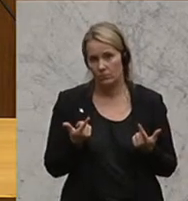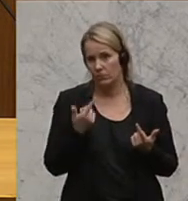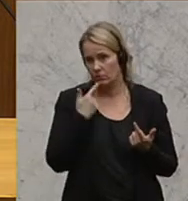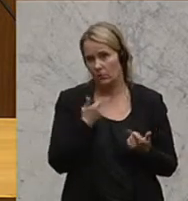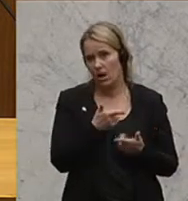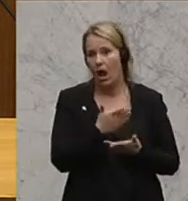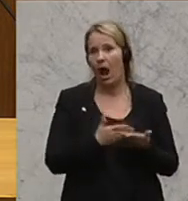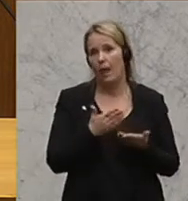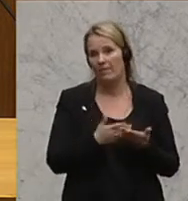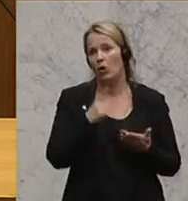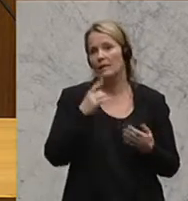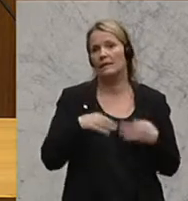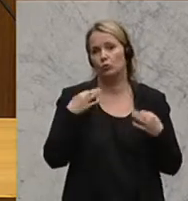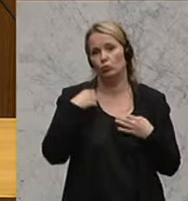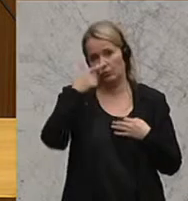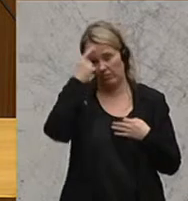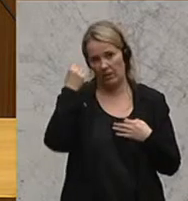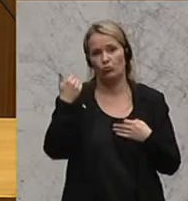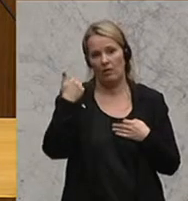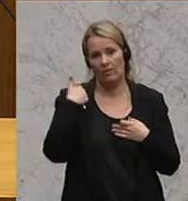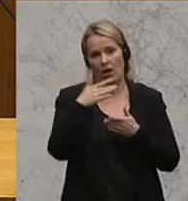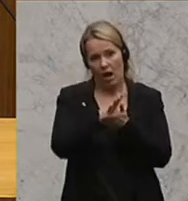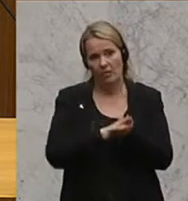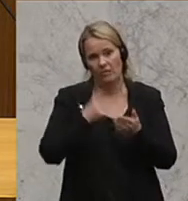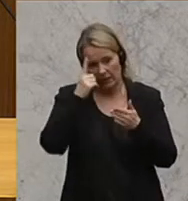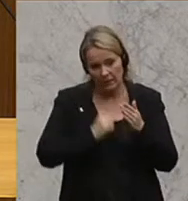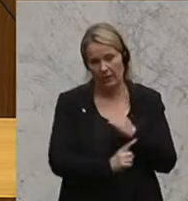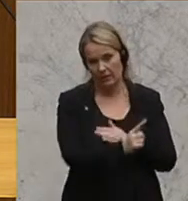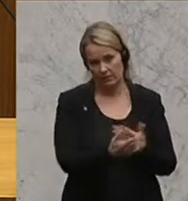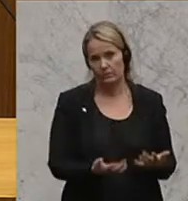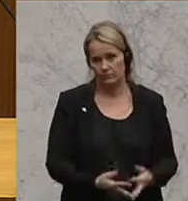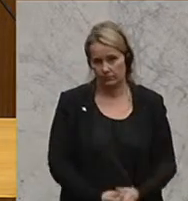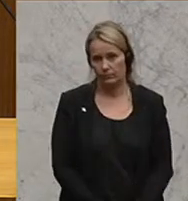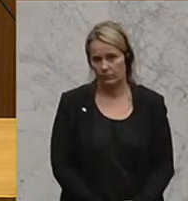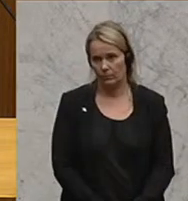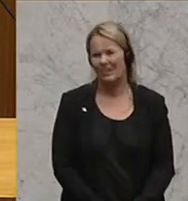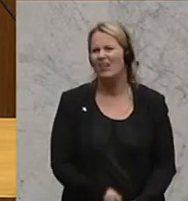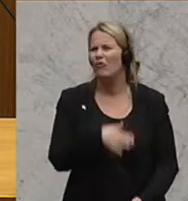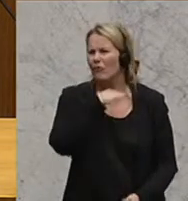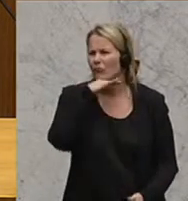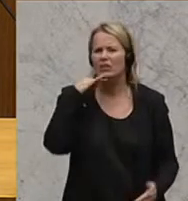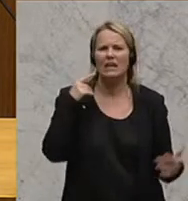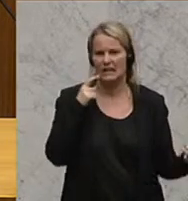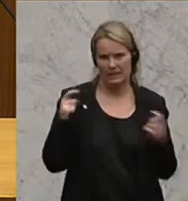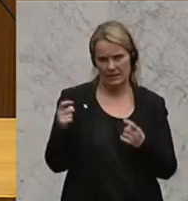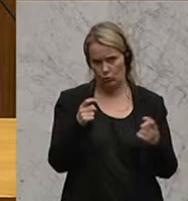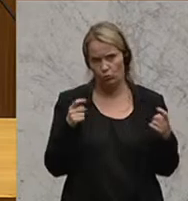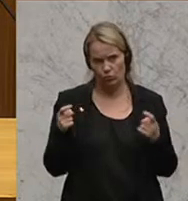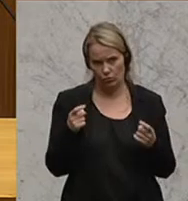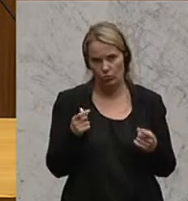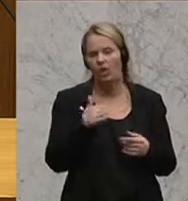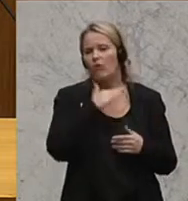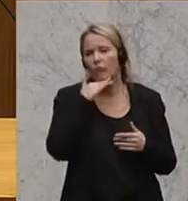halbwegs gesunder Mensch und unversehrt eingegangen war. Viele Diskussionen,